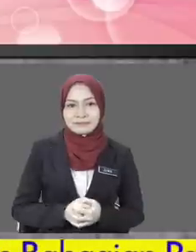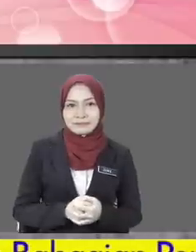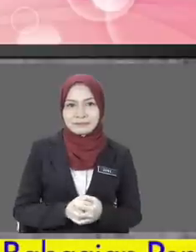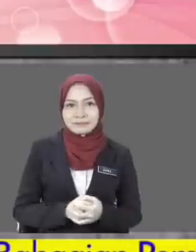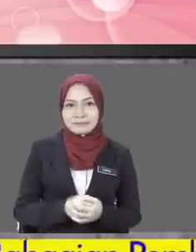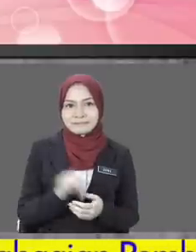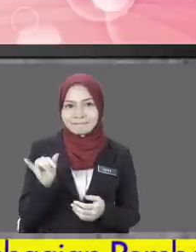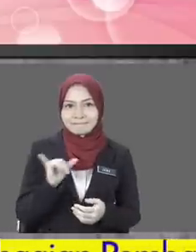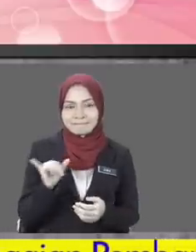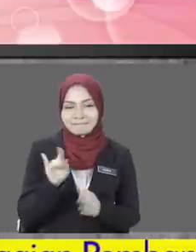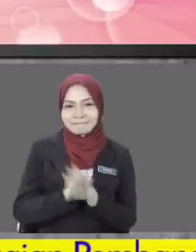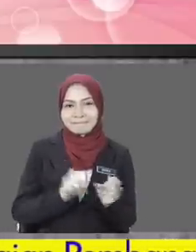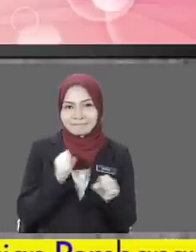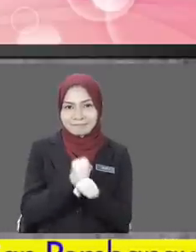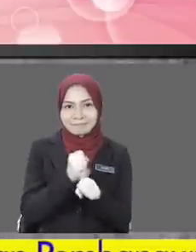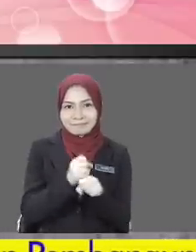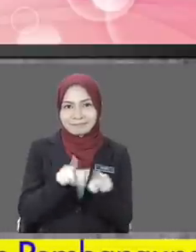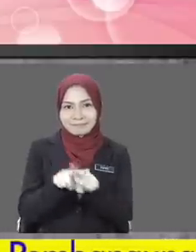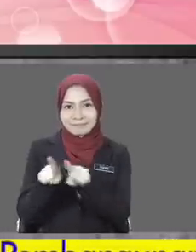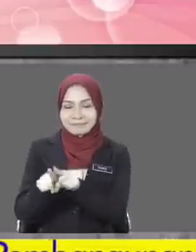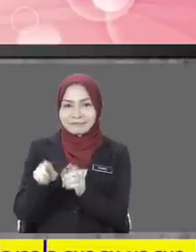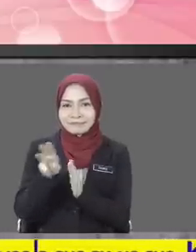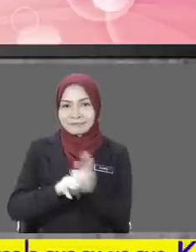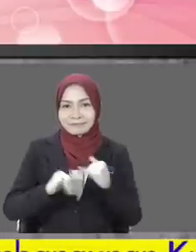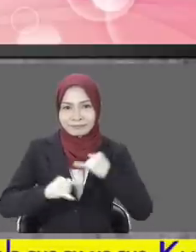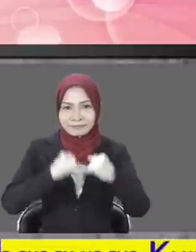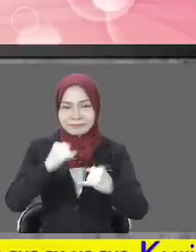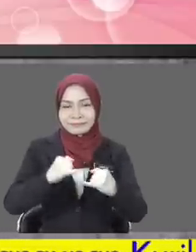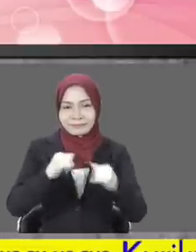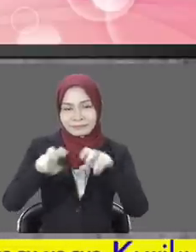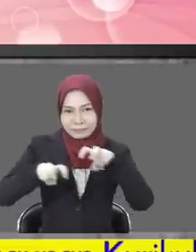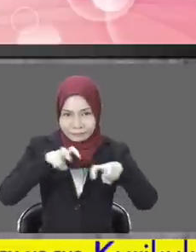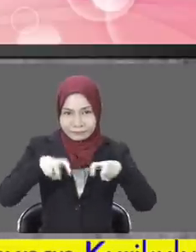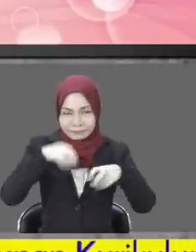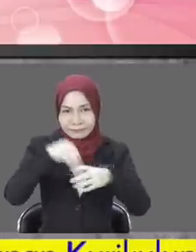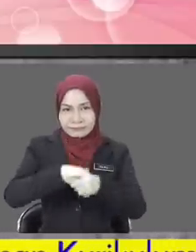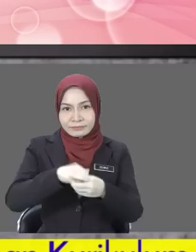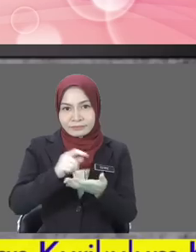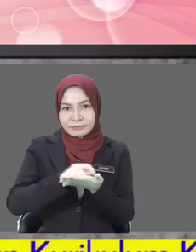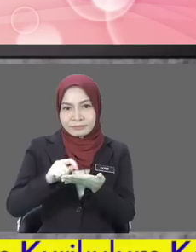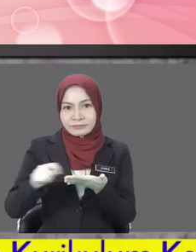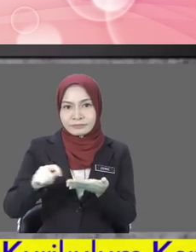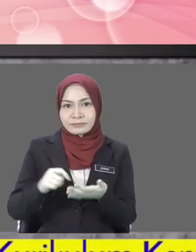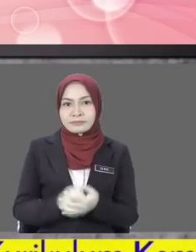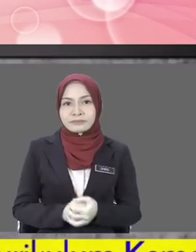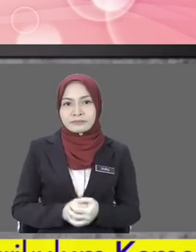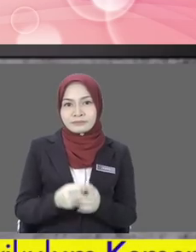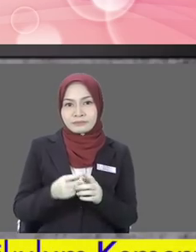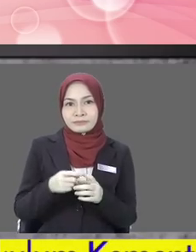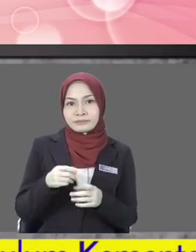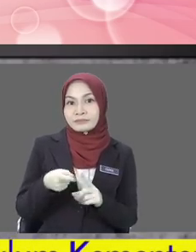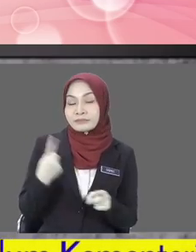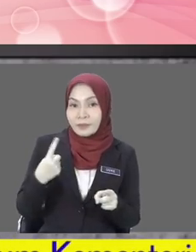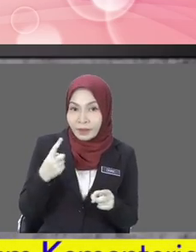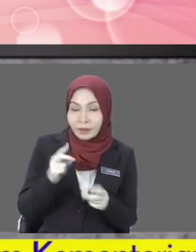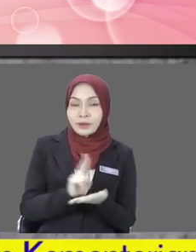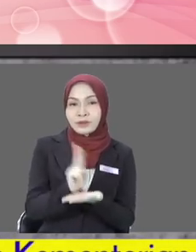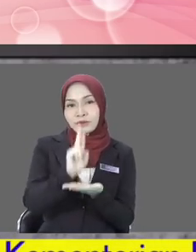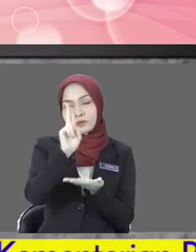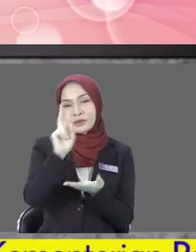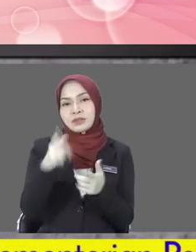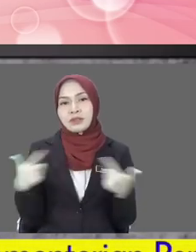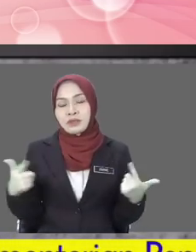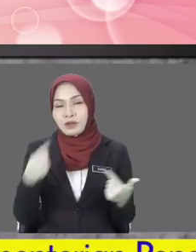berkolaborasi menjalankan kajian dan terlibat dalam penulisan akademik bersama University dan agensi lain